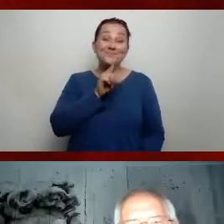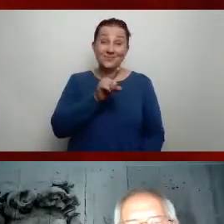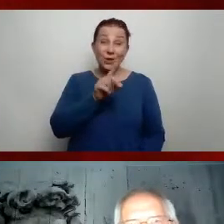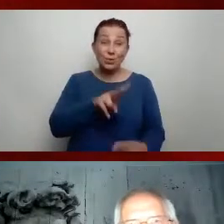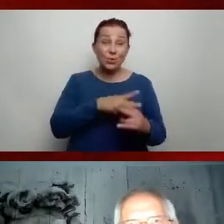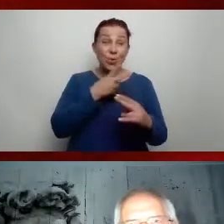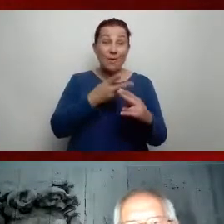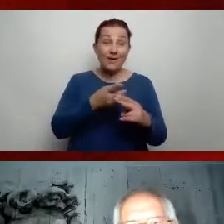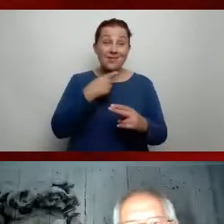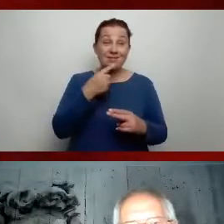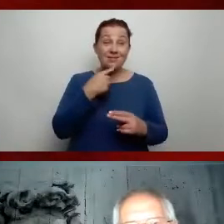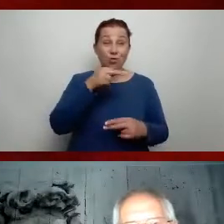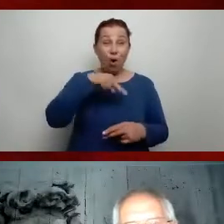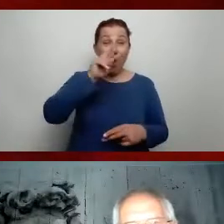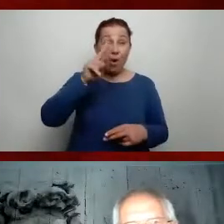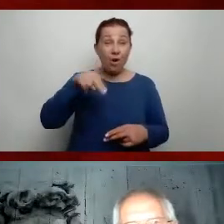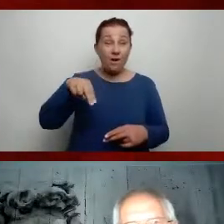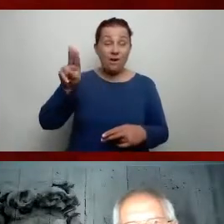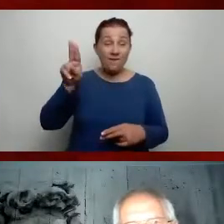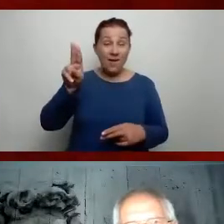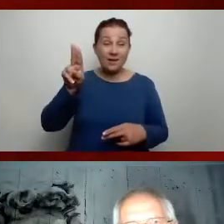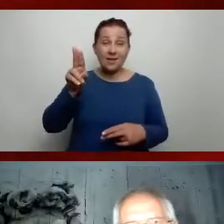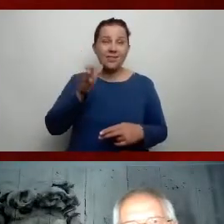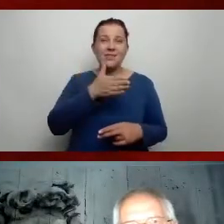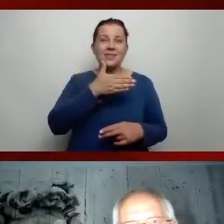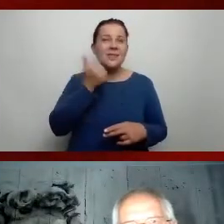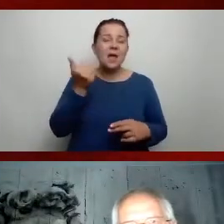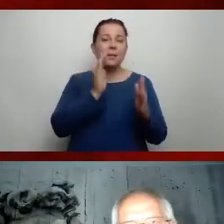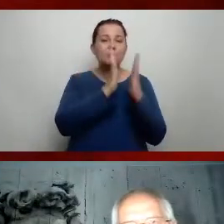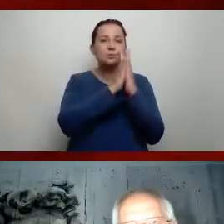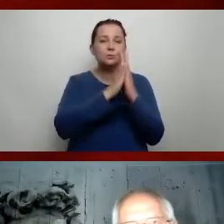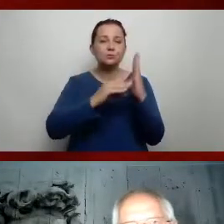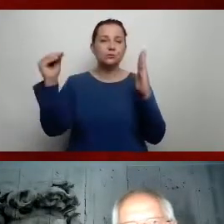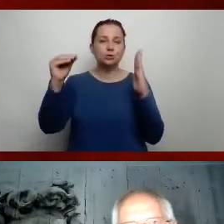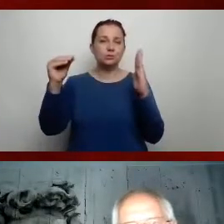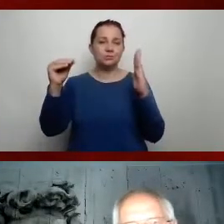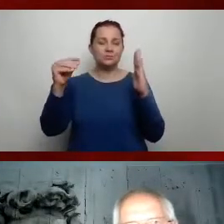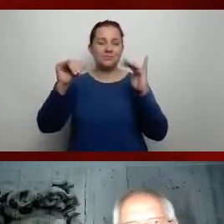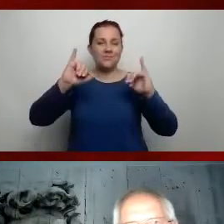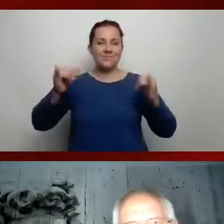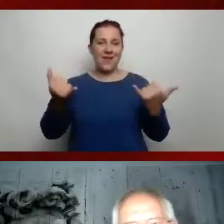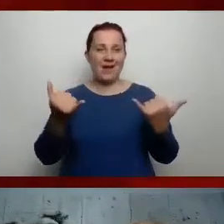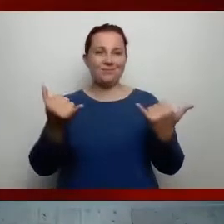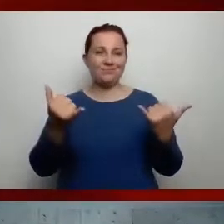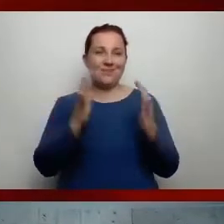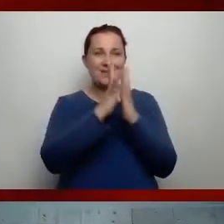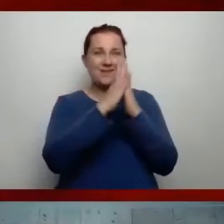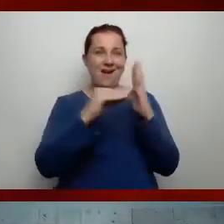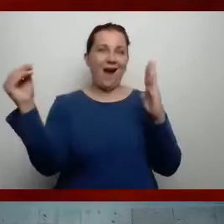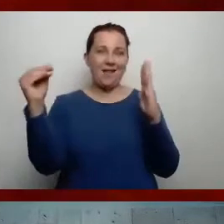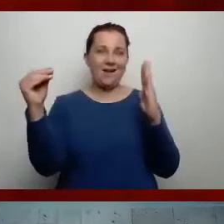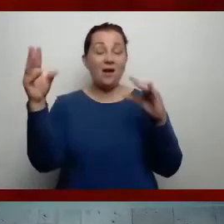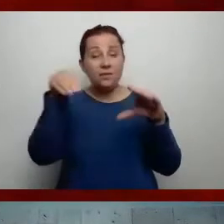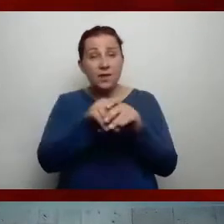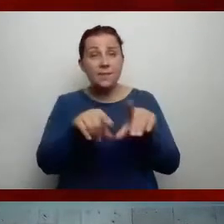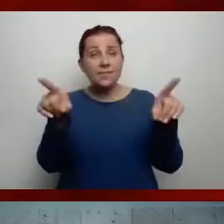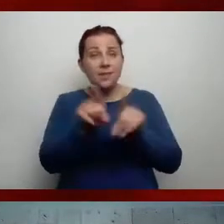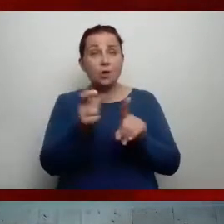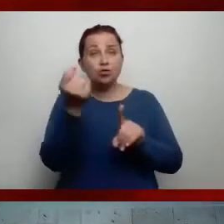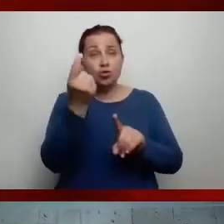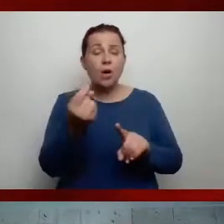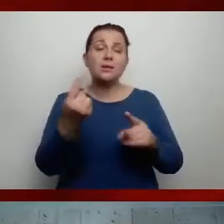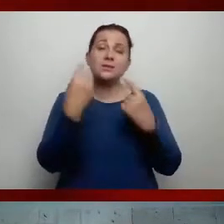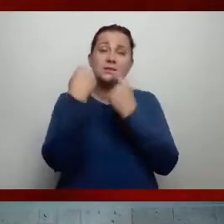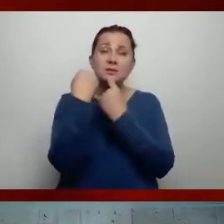norweski no nie jest właśnie, nie ma być tym odbiciem na powielaczu, ponieważ jak rozumiem, chodzi o to, że ma być też w pewnego rodzaju